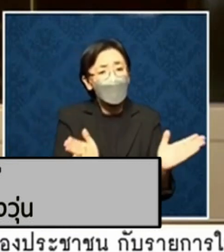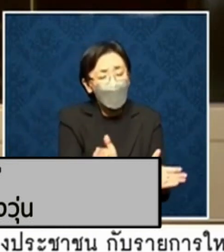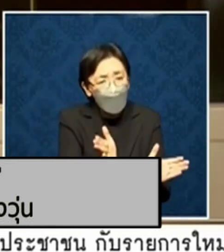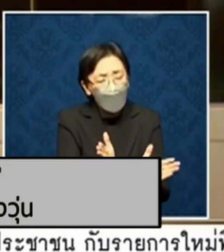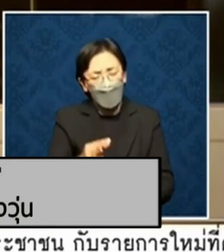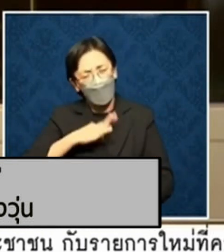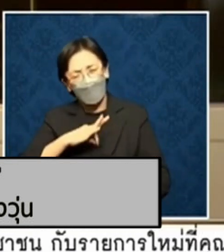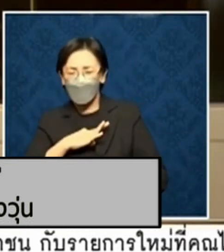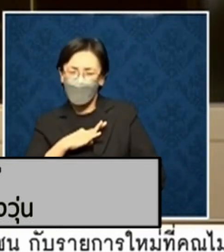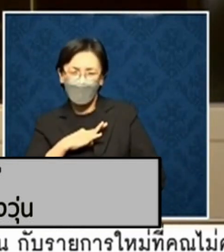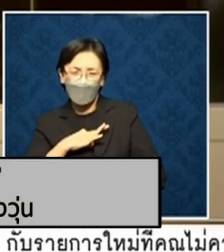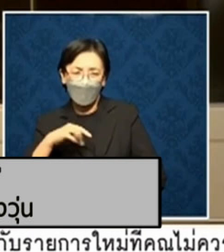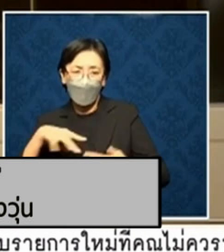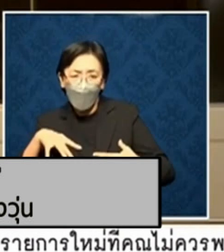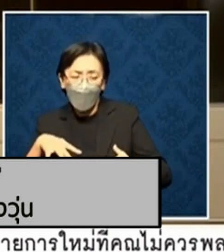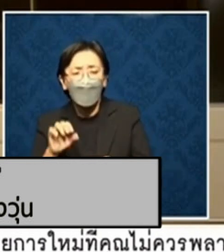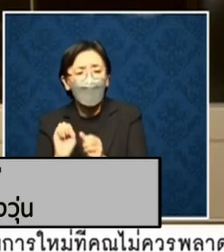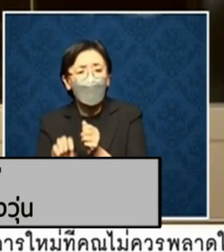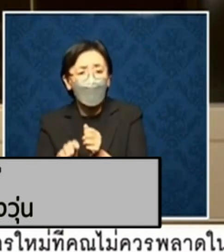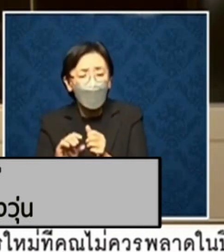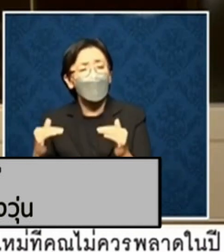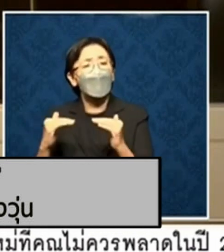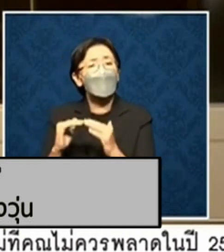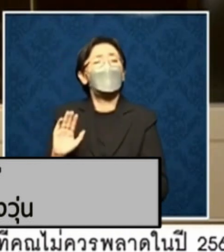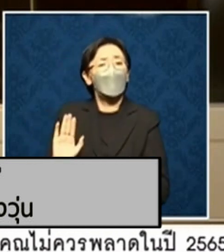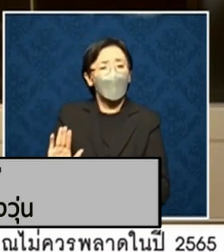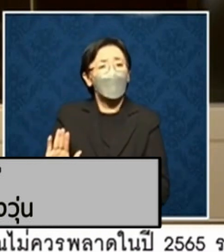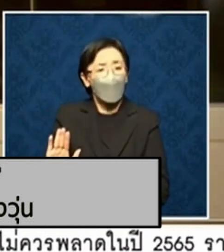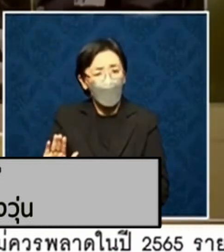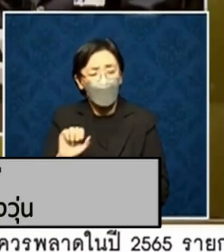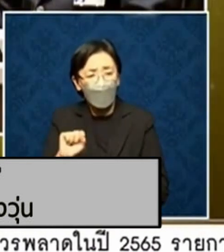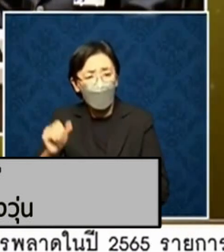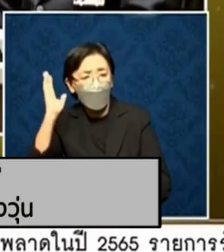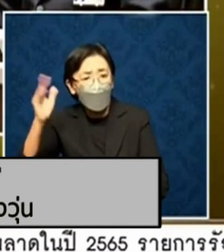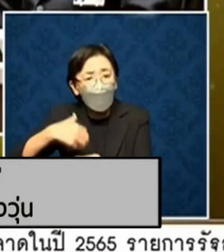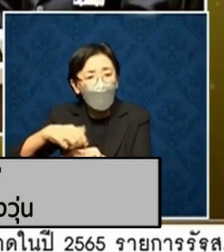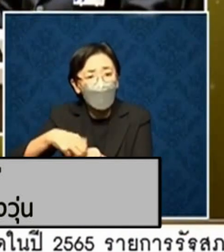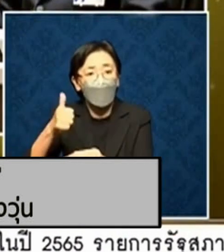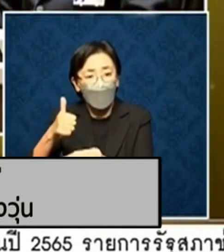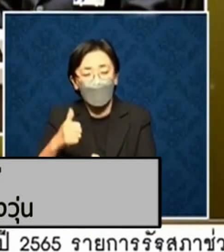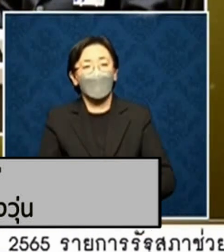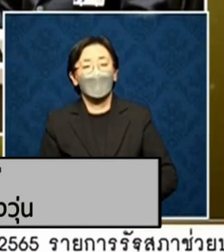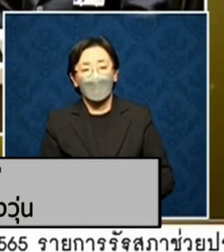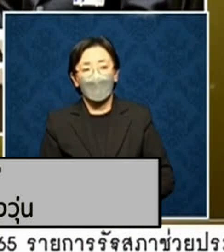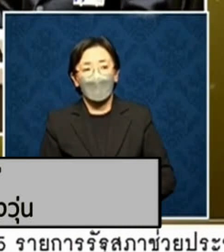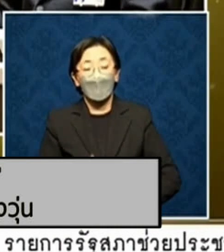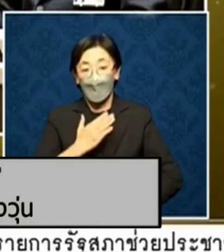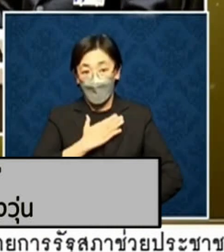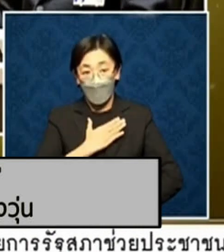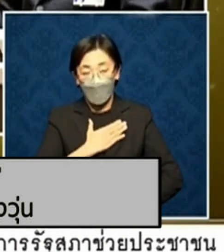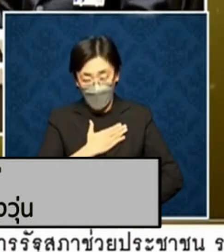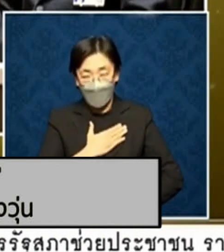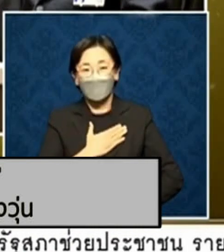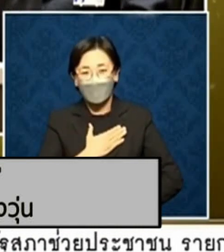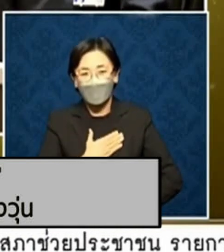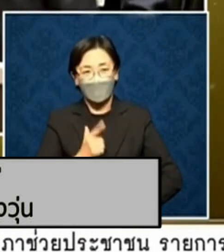ที ่ช่วย ก็คำพูดของนโปเลียนบอกว่าแม่ทัพมีชื่อเสียงเพราะทหารชั้นผู้น้อยสละชีวิต